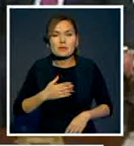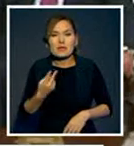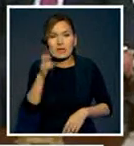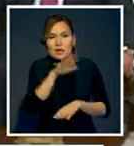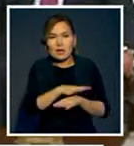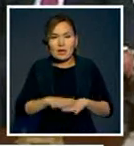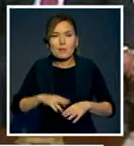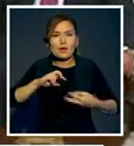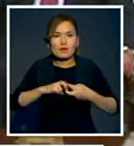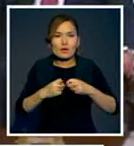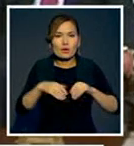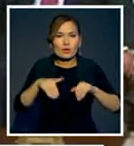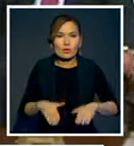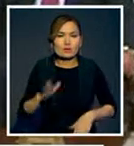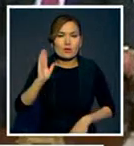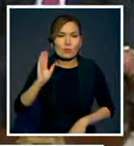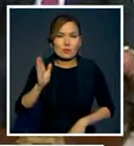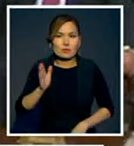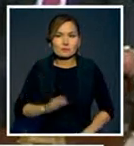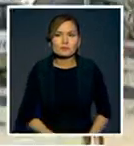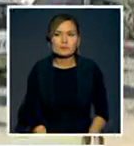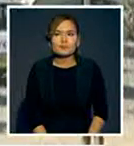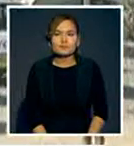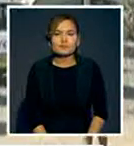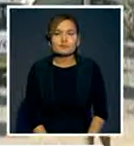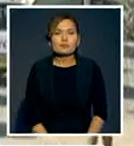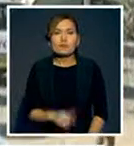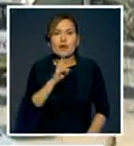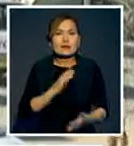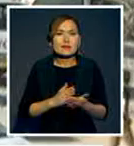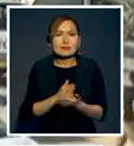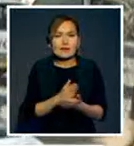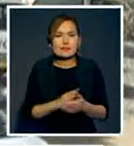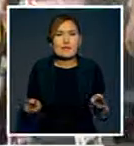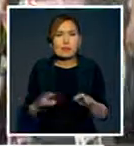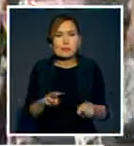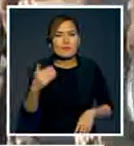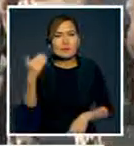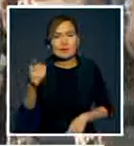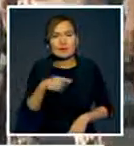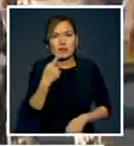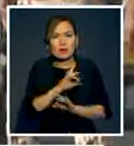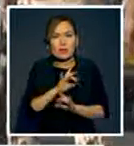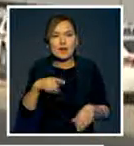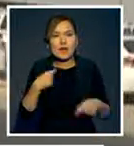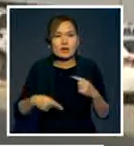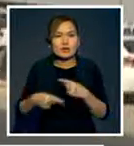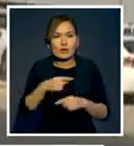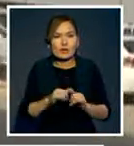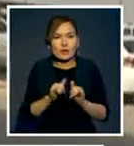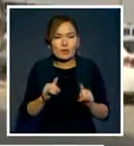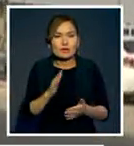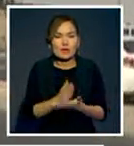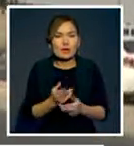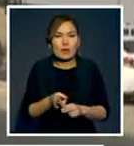мәселе шешіліп, құқықтар құрметтеледі деп ойлаймын. Саяси сарапшылардың пікірінше қазір мұнда саяси сауда жүріп жатыр. Дегенмен